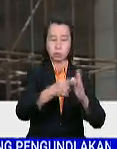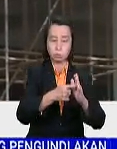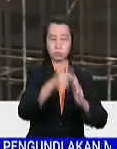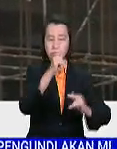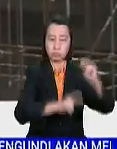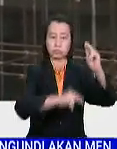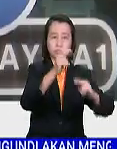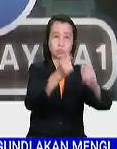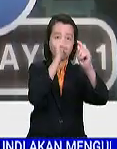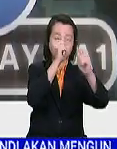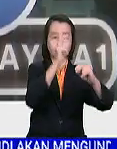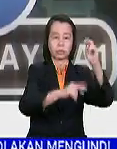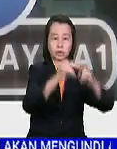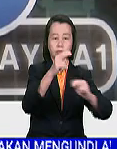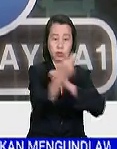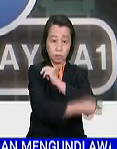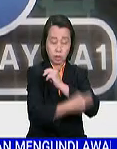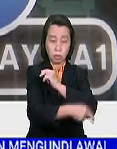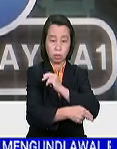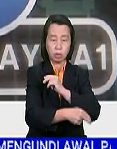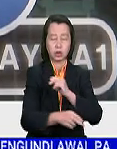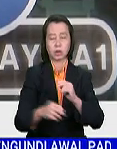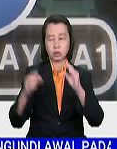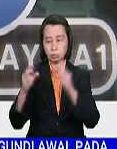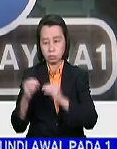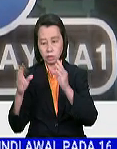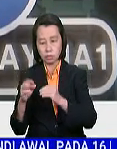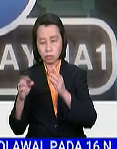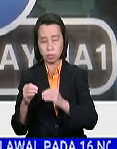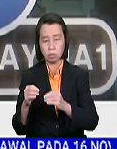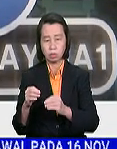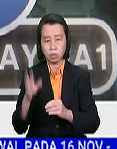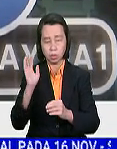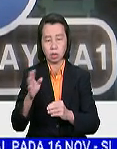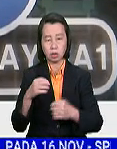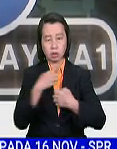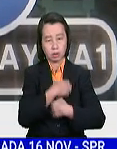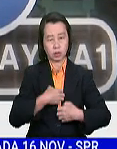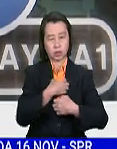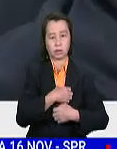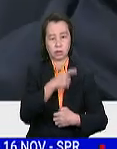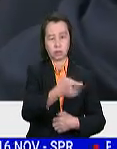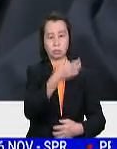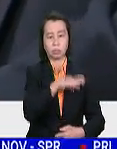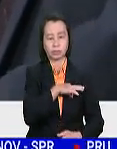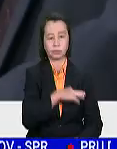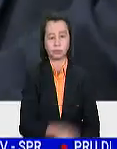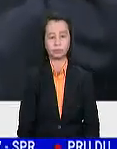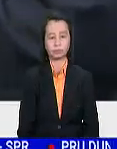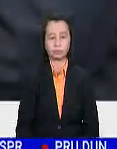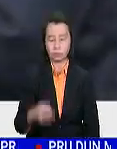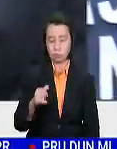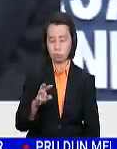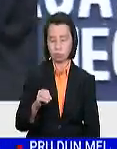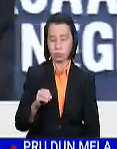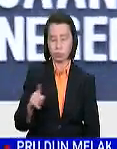pembangunan negara ini akhirnya ha masyarakat atau rakyat itu sendiri yang menikmati dia punya Faidah hamsan